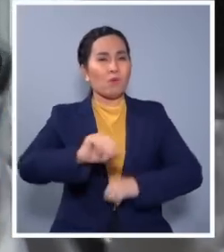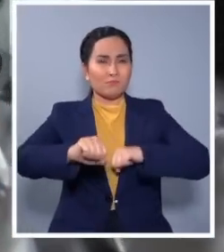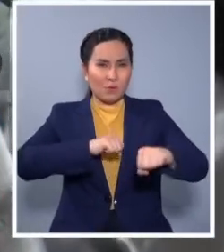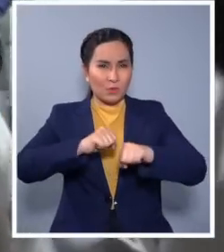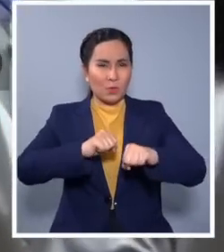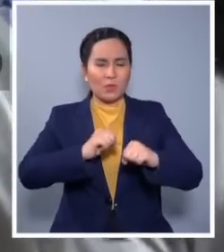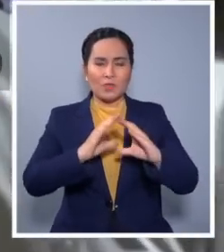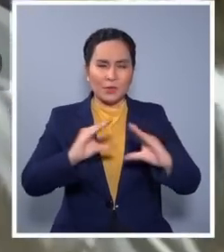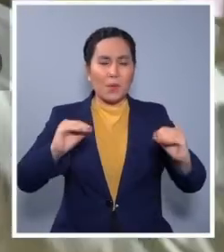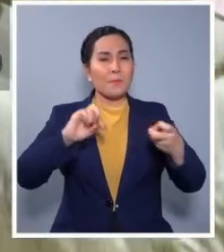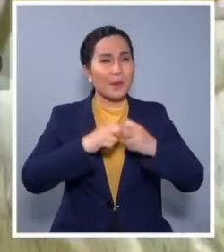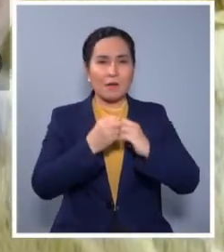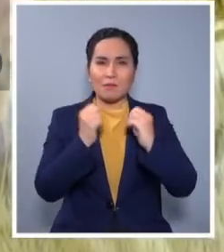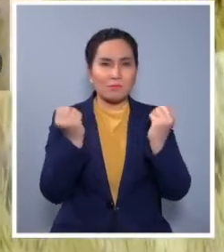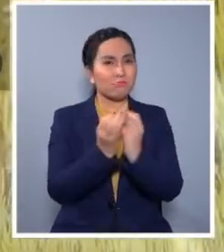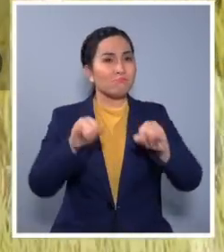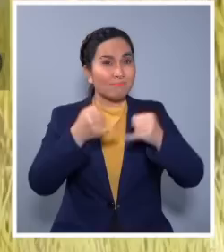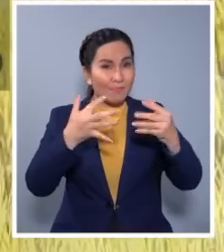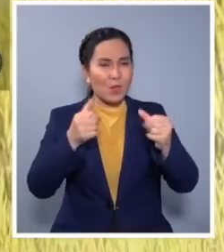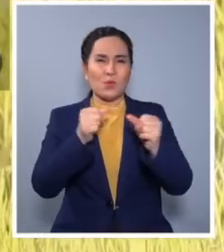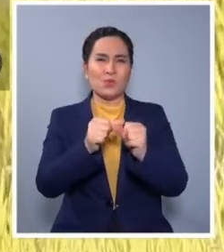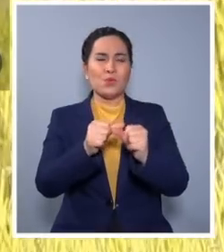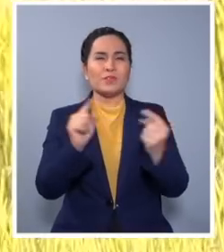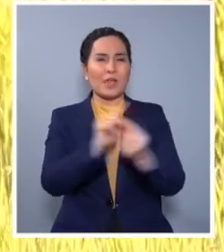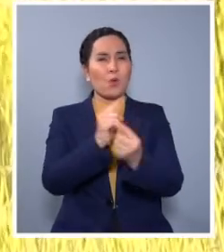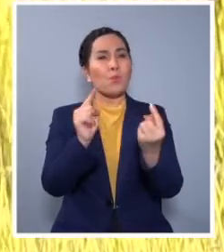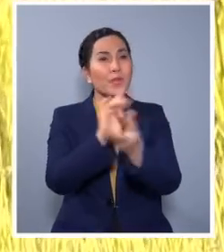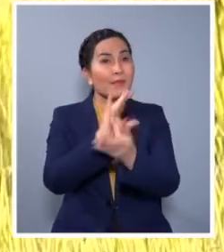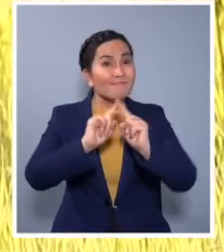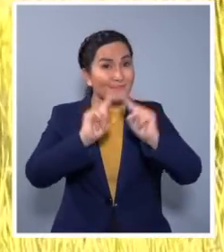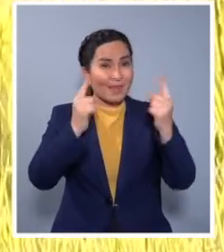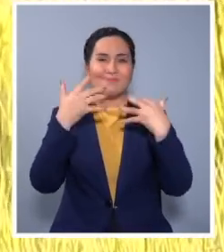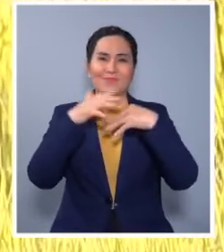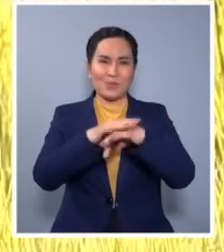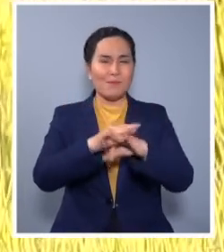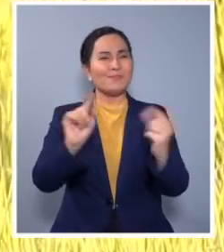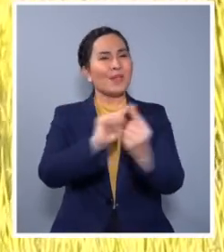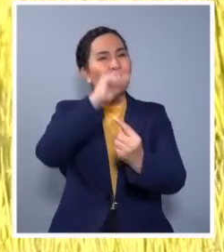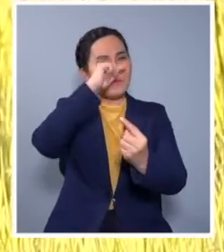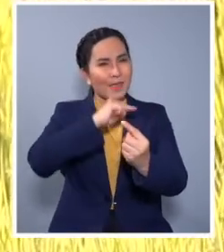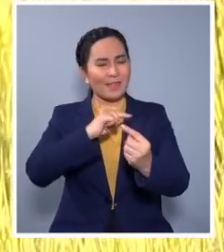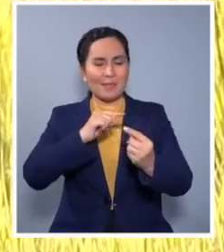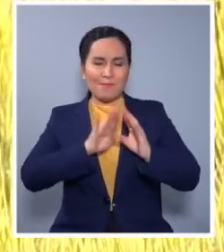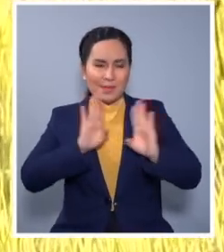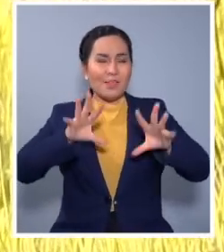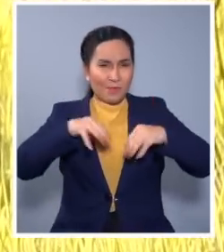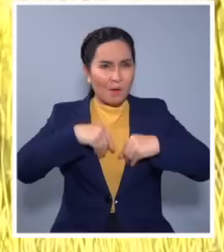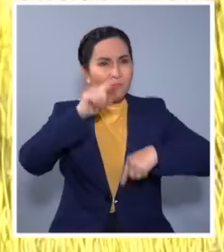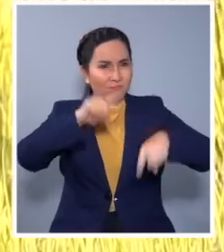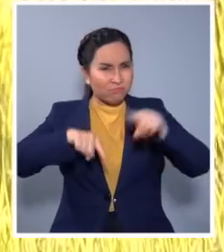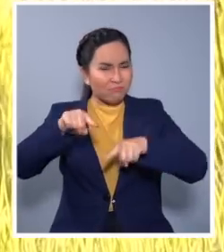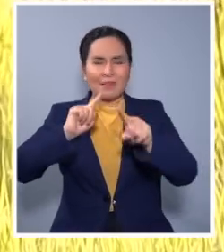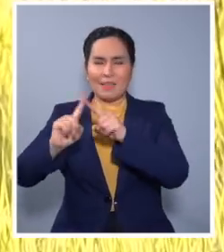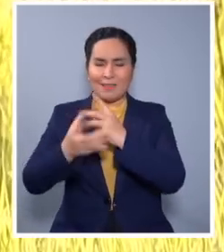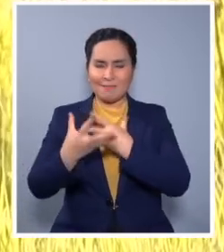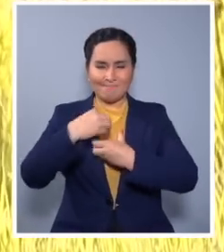พลเมืองไทยภายใต้สังคมพหุวัฒนธรรมที่ยอมรับความแตกต่างหลากหลายและทั้งหมด